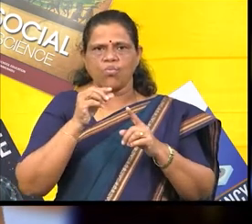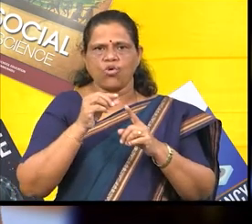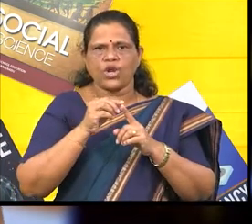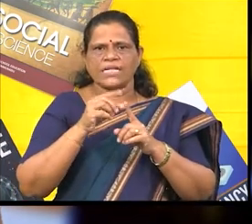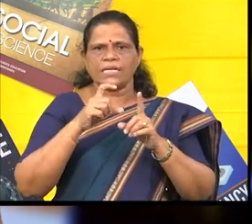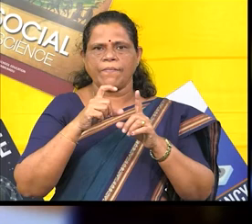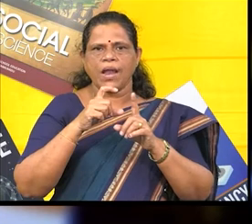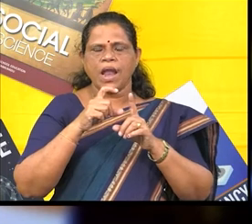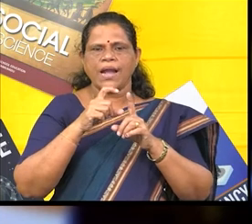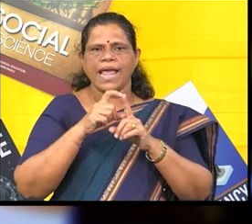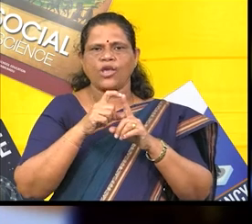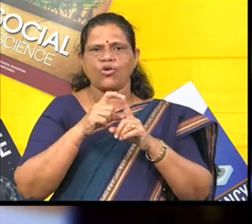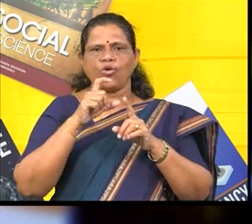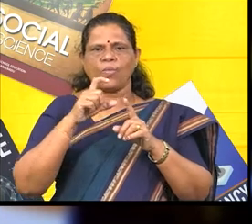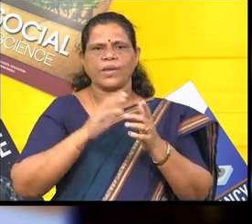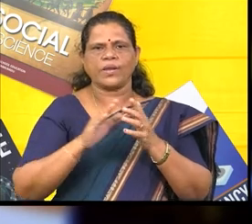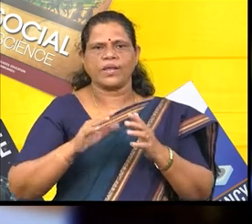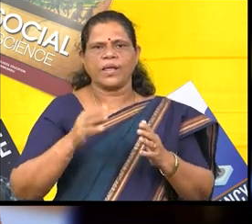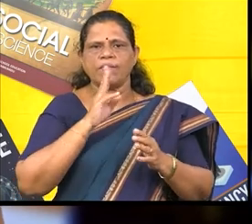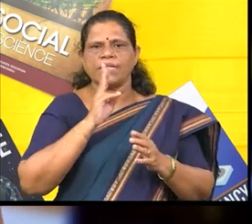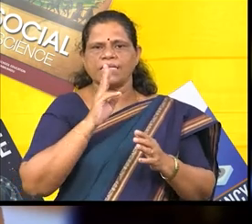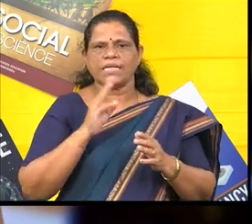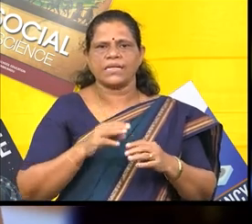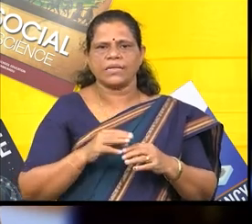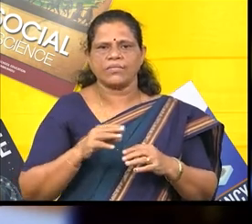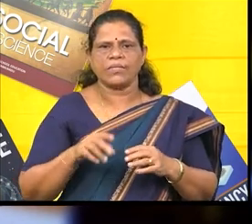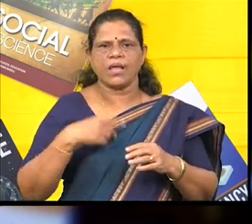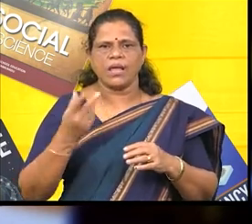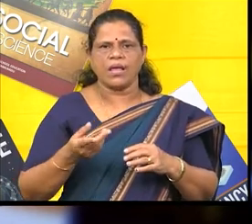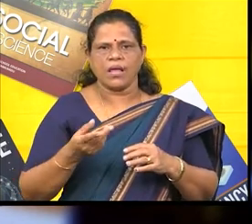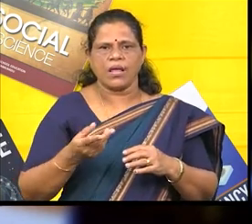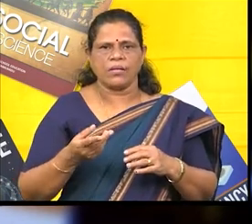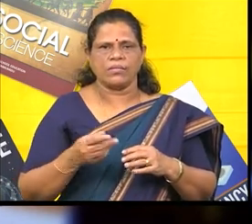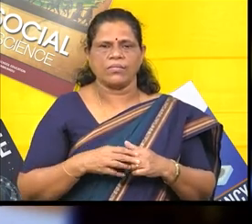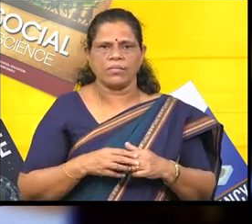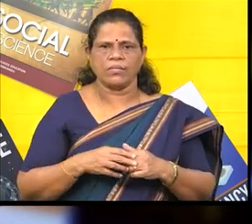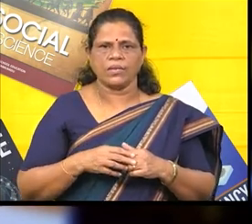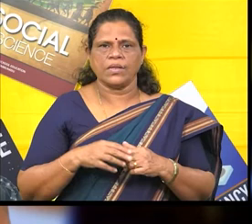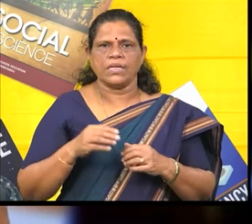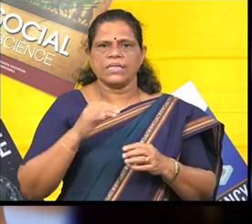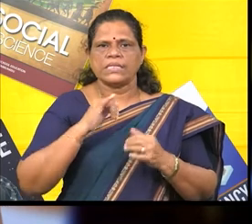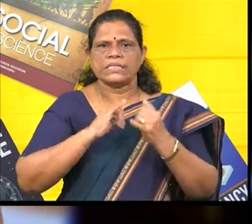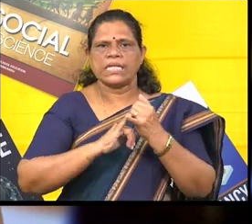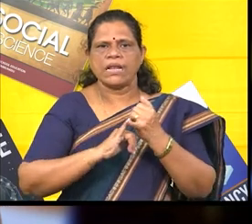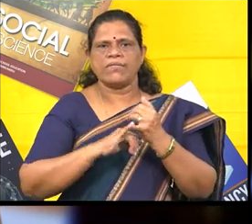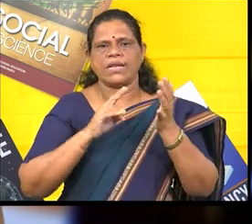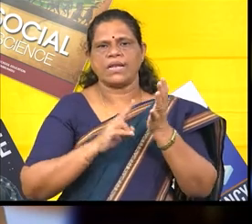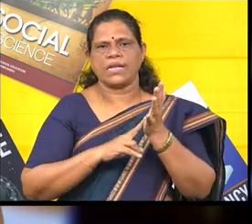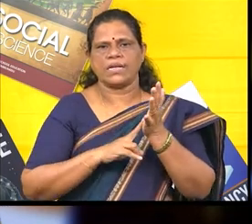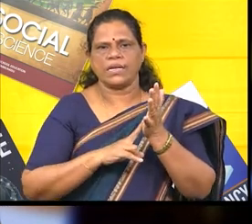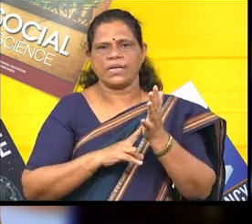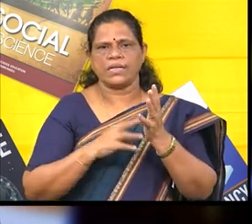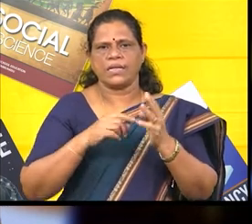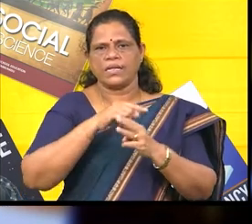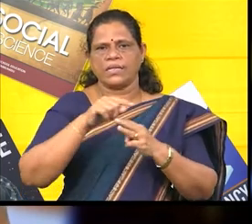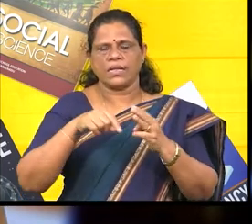பொட்டாசியம் டைக்ரோமேட் இருக்கும், ப்ளஸ் நீர் இருக்கும், அப்புறம் சில்வர் நைட்ரேட் இருக்கும்.